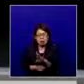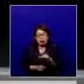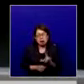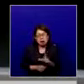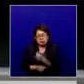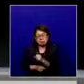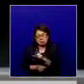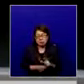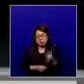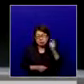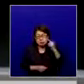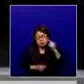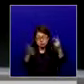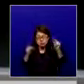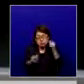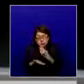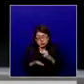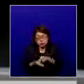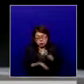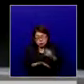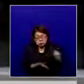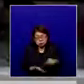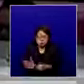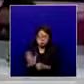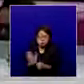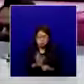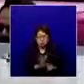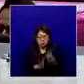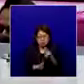กครับจดหมายเปิดผนึกนี่ไงนี่ไง